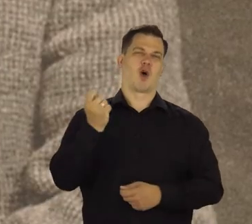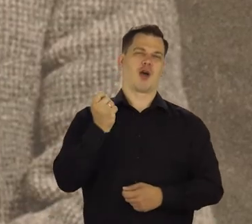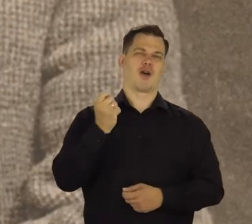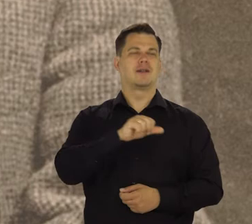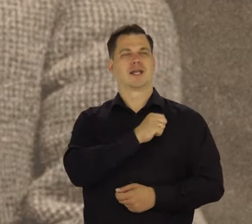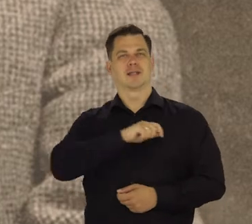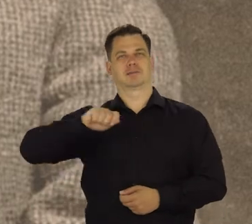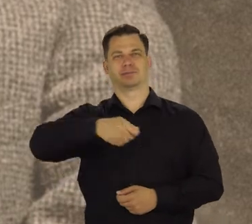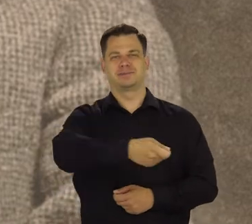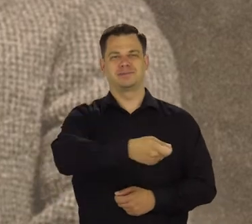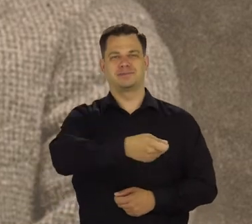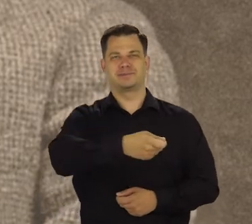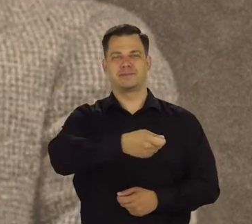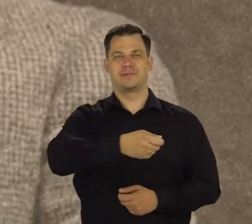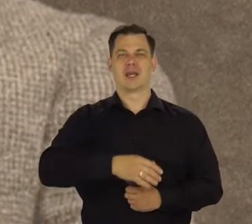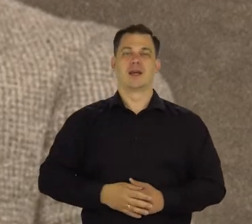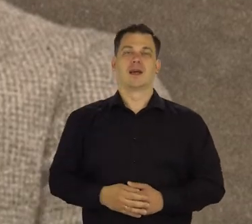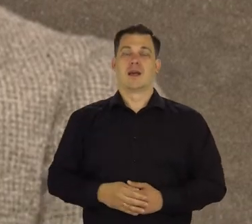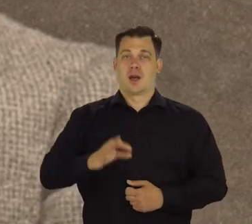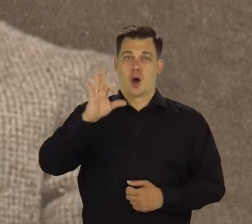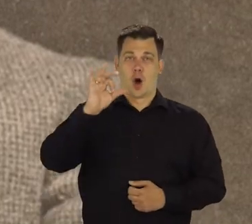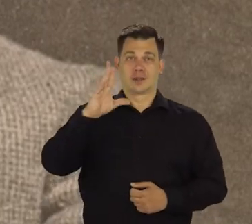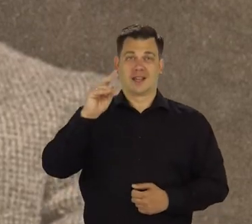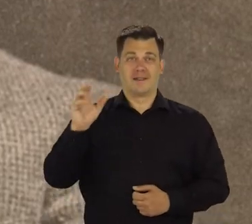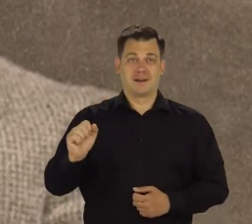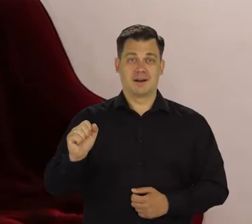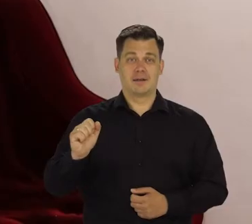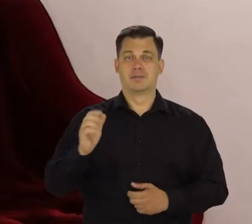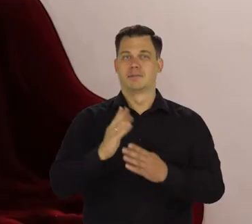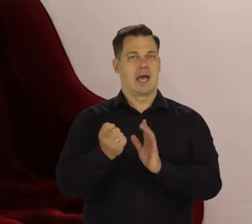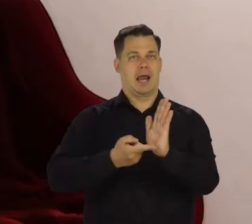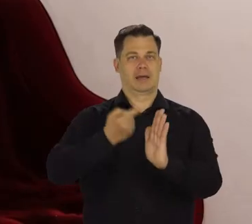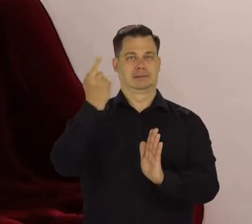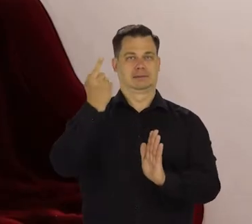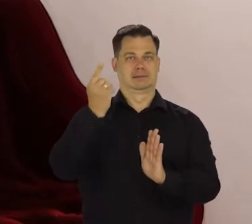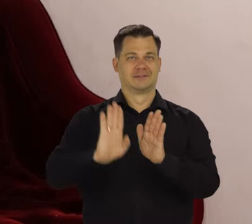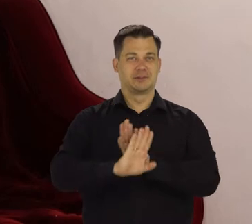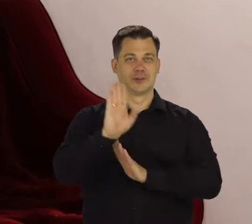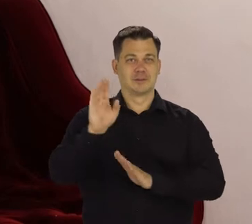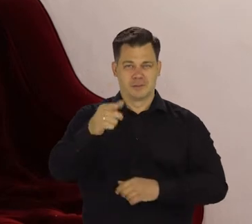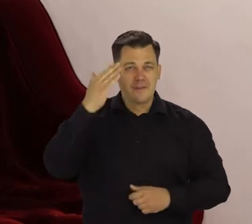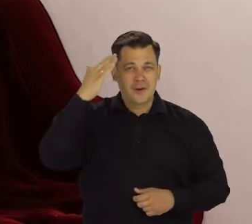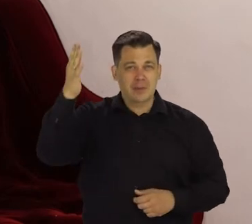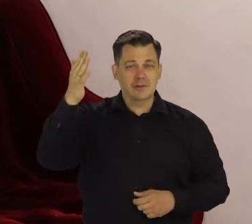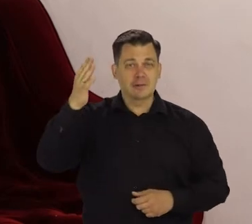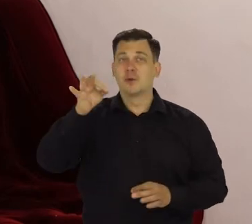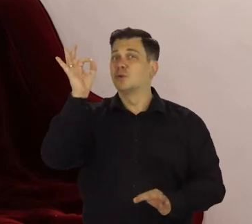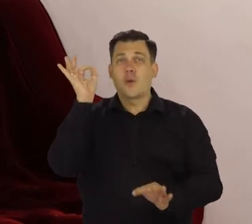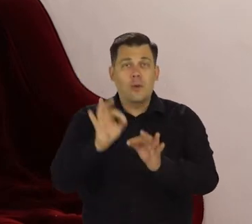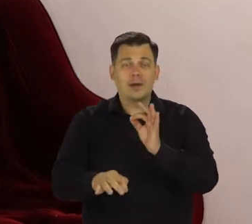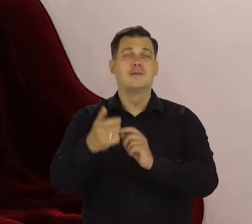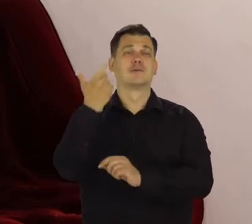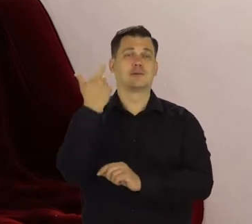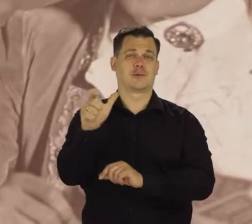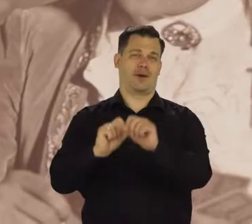teatrem Juliusza Osterwy. Osterwa co prawda raz tutaj wystąpił i proszę sobie wyobrazić, że to było